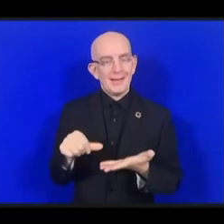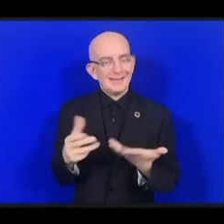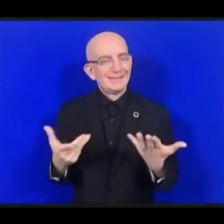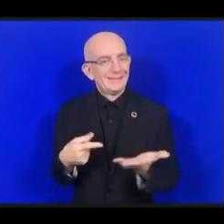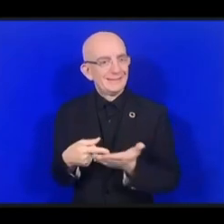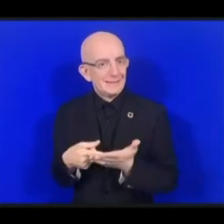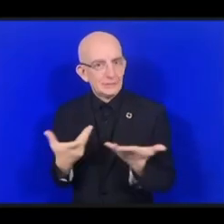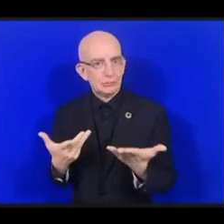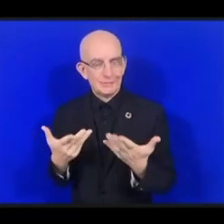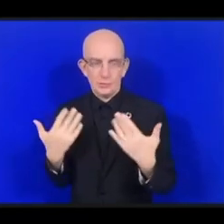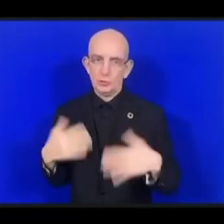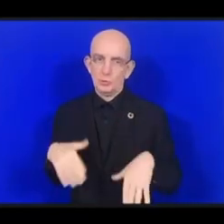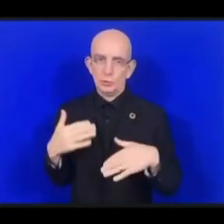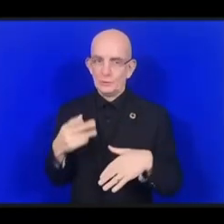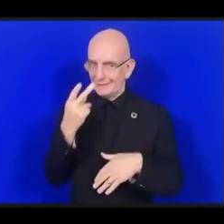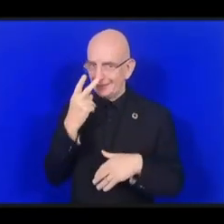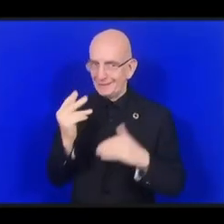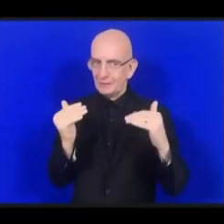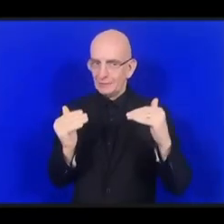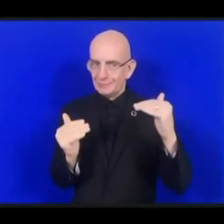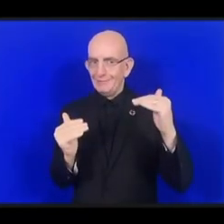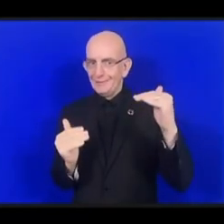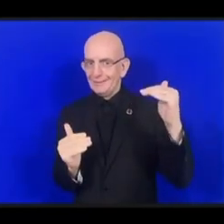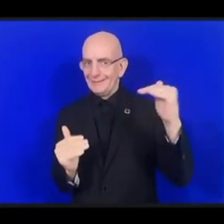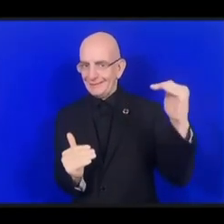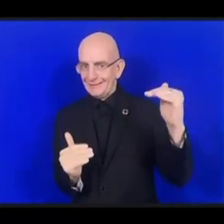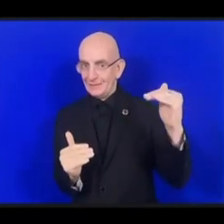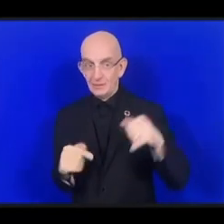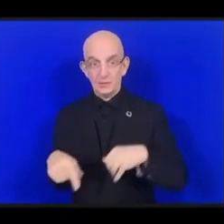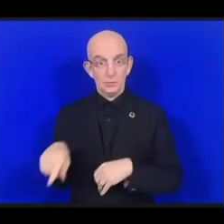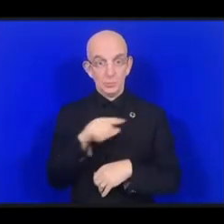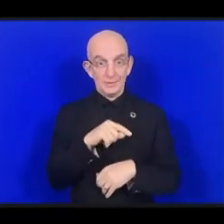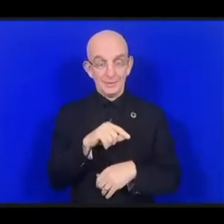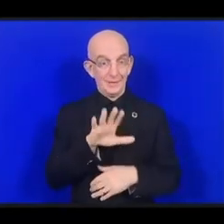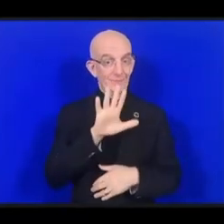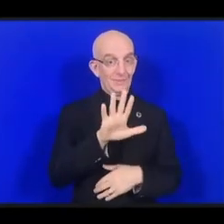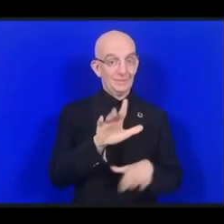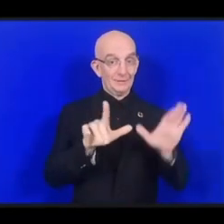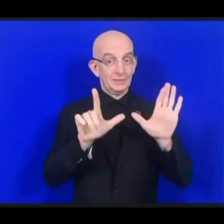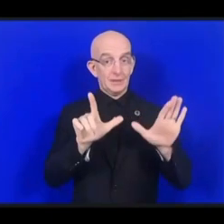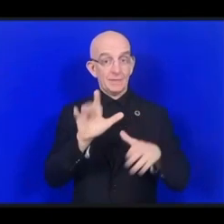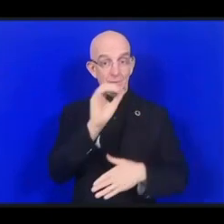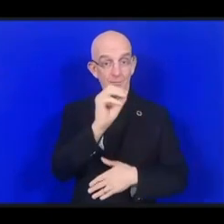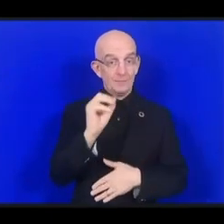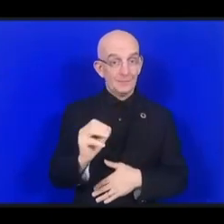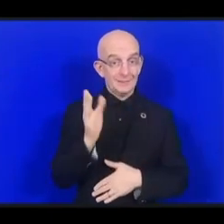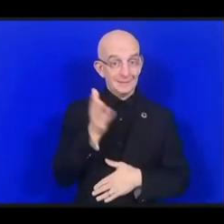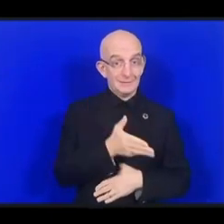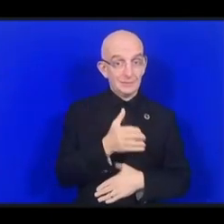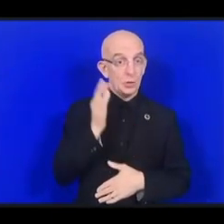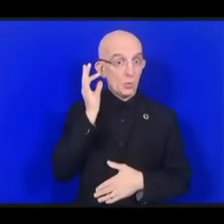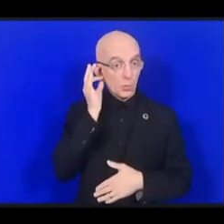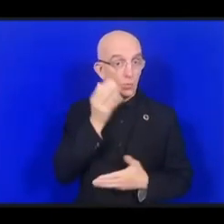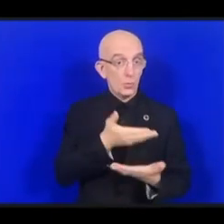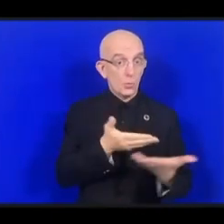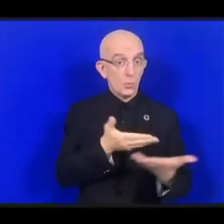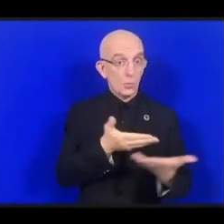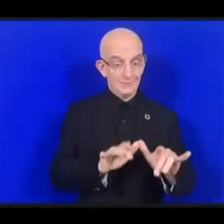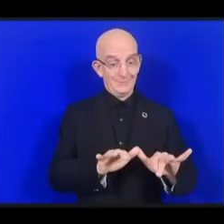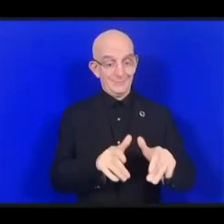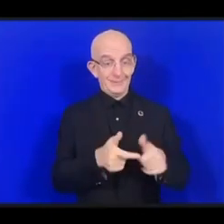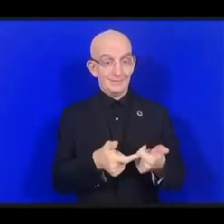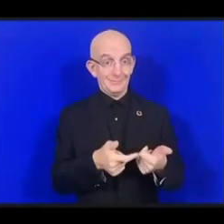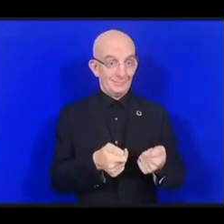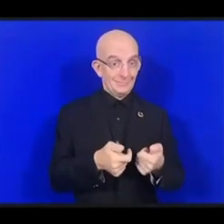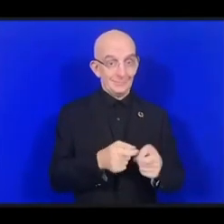利用している女性は全体の57に過ぎませんそしてえ低所国では11億もの女性が